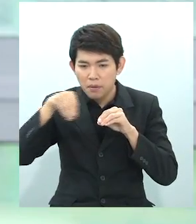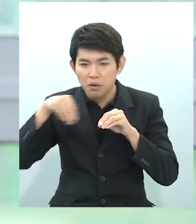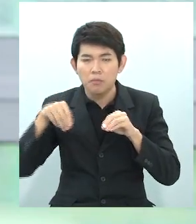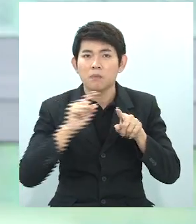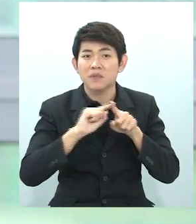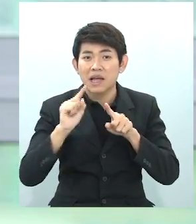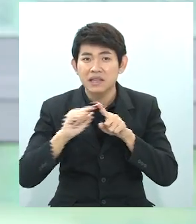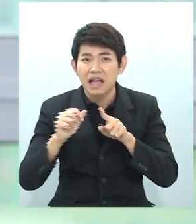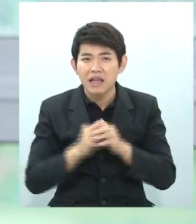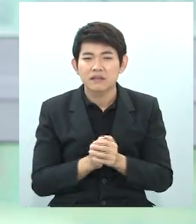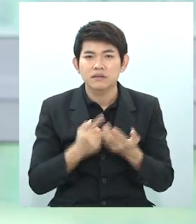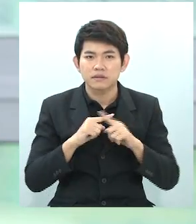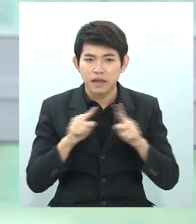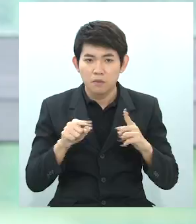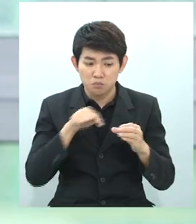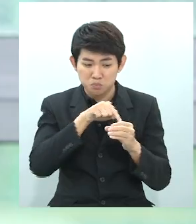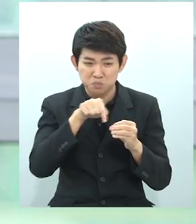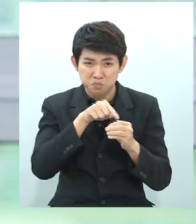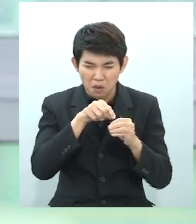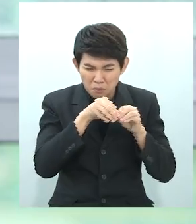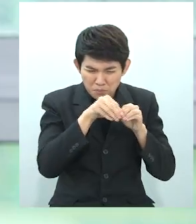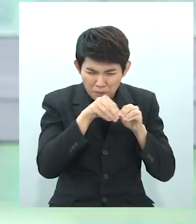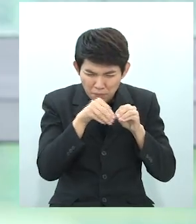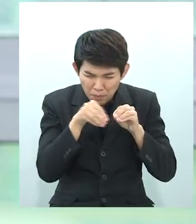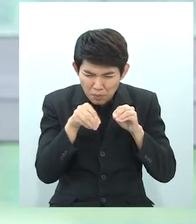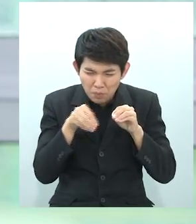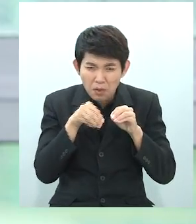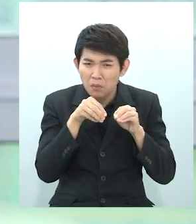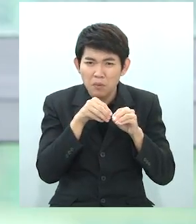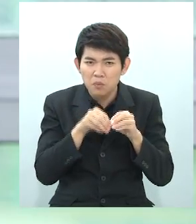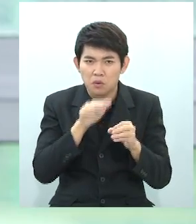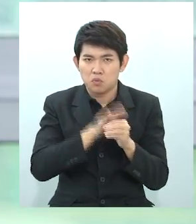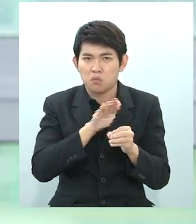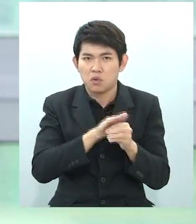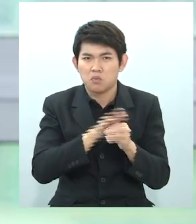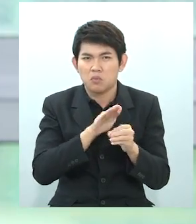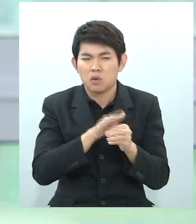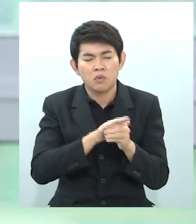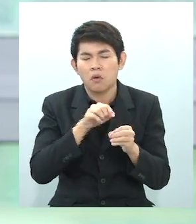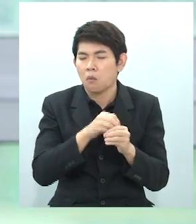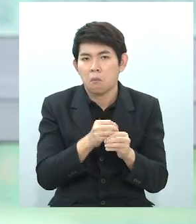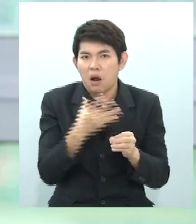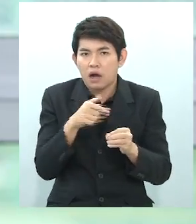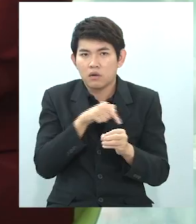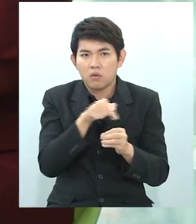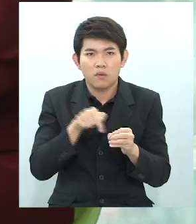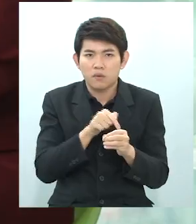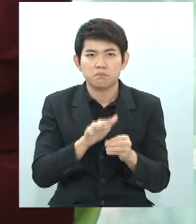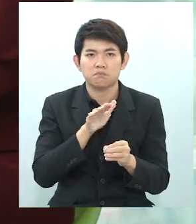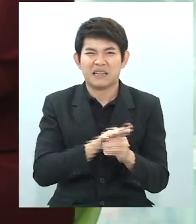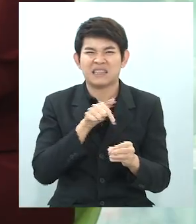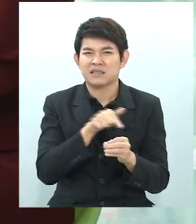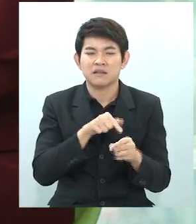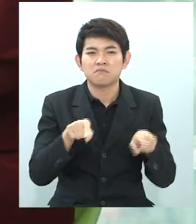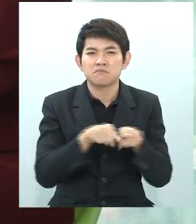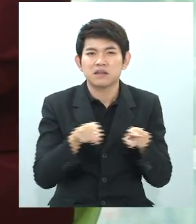แบ่งเซลล์ในรูขุมขนแล้วก็ต่อมไขมันเราง่ายๆเลยนะคะแบ่งมากๆมันก็อาจจะเกิดการอุดตันขึ้น